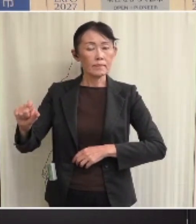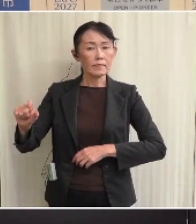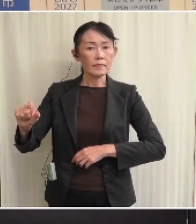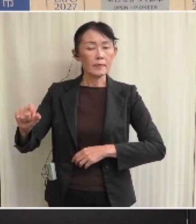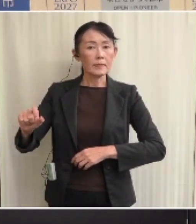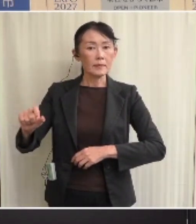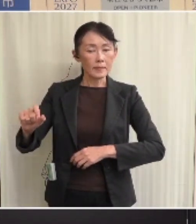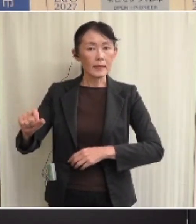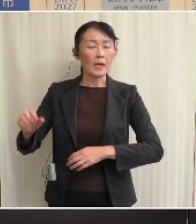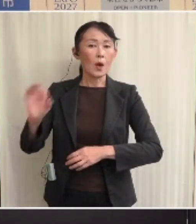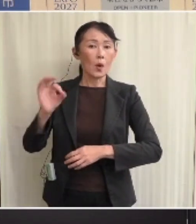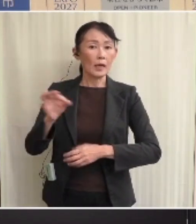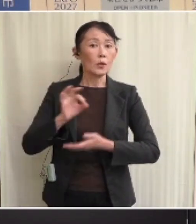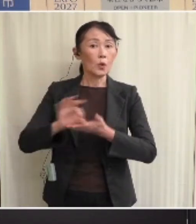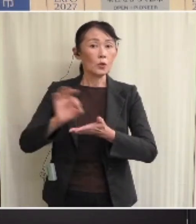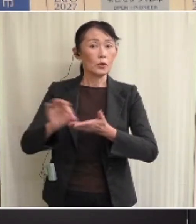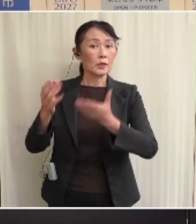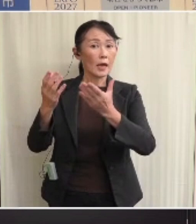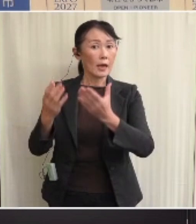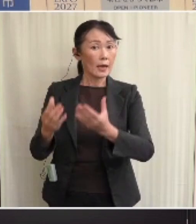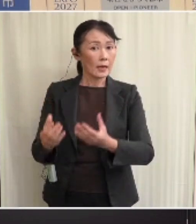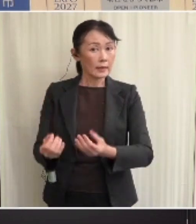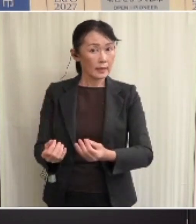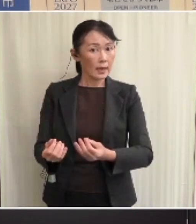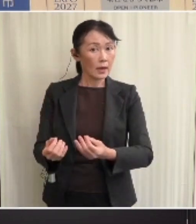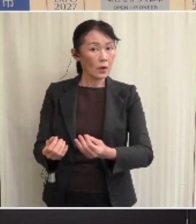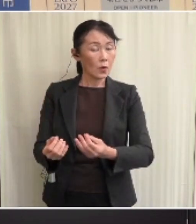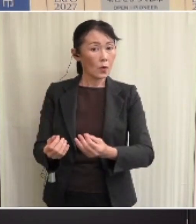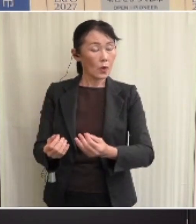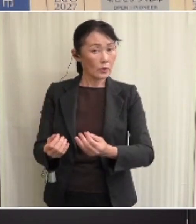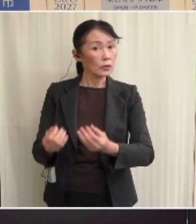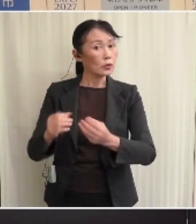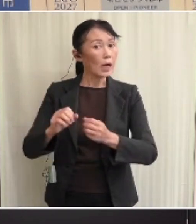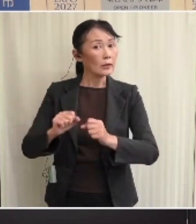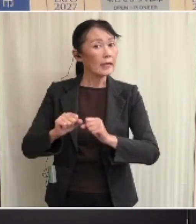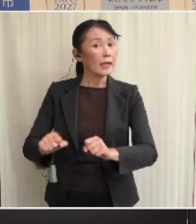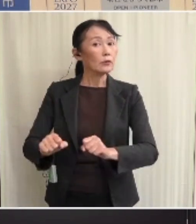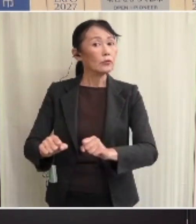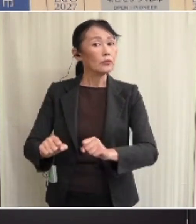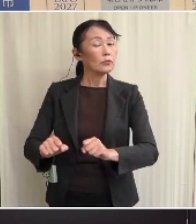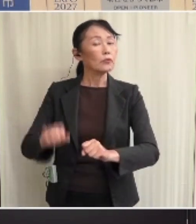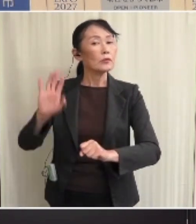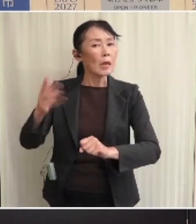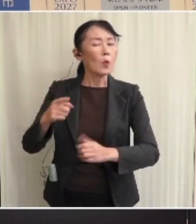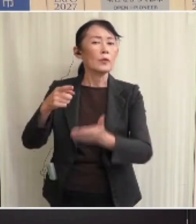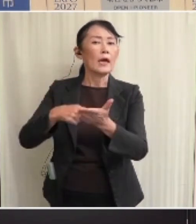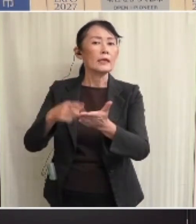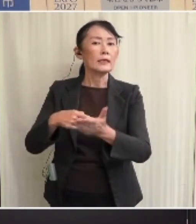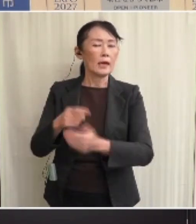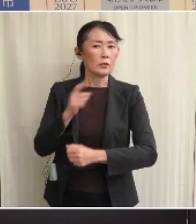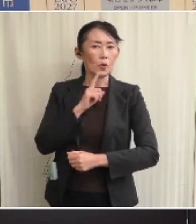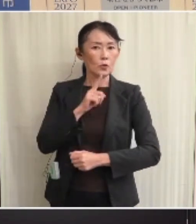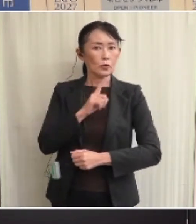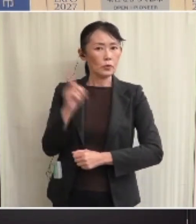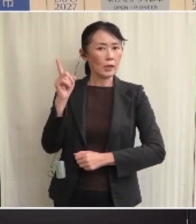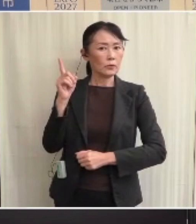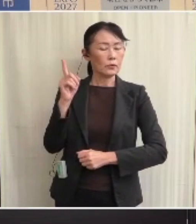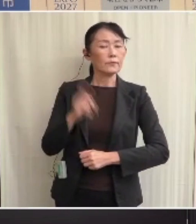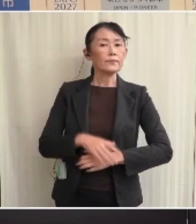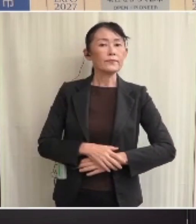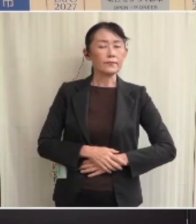整基金を使いながらやるというので、それでもお金が足りないと言ってんです